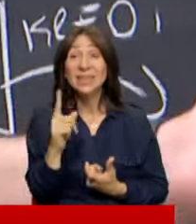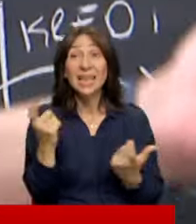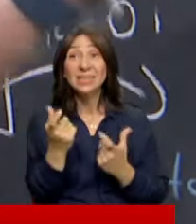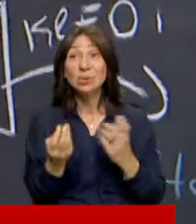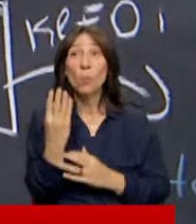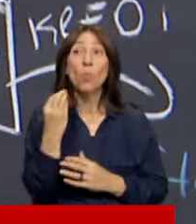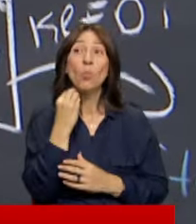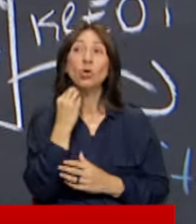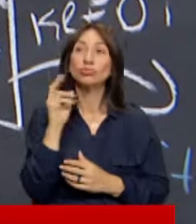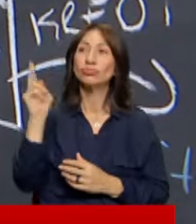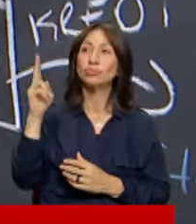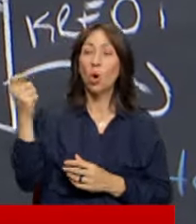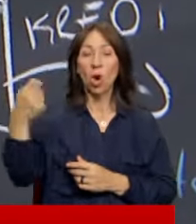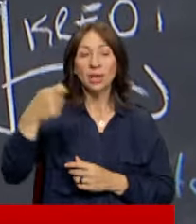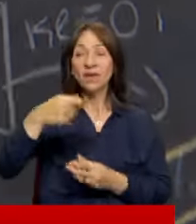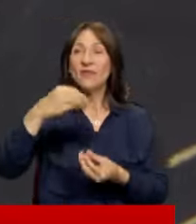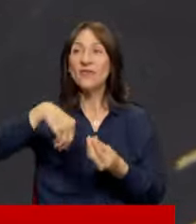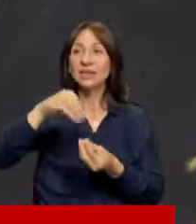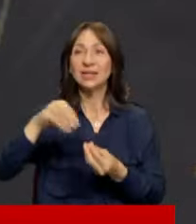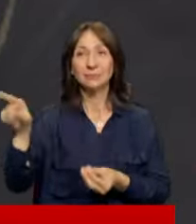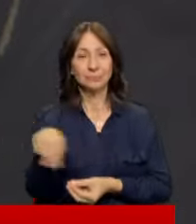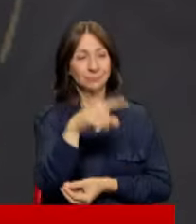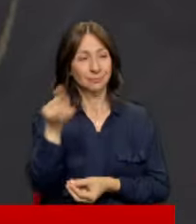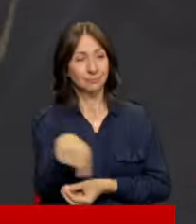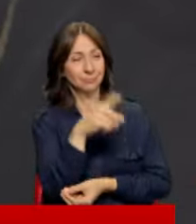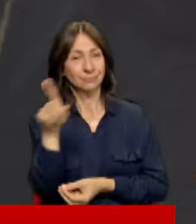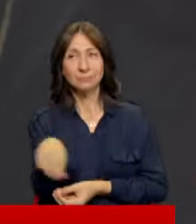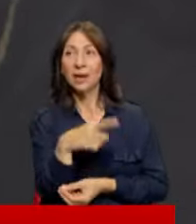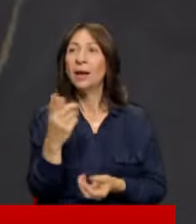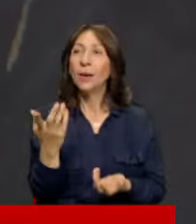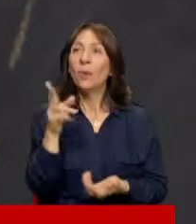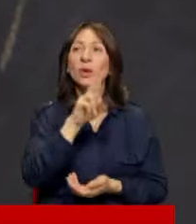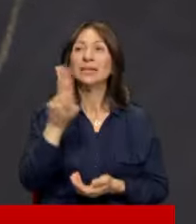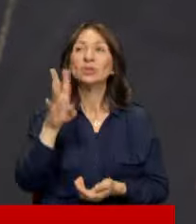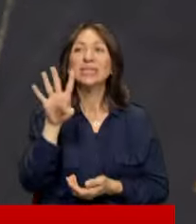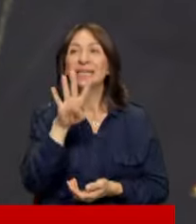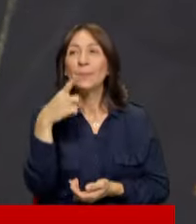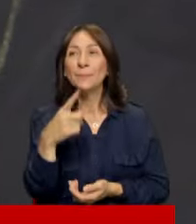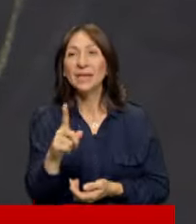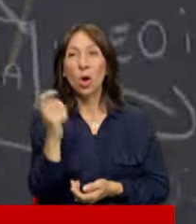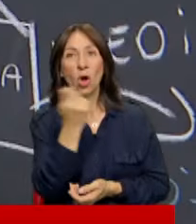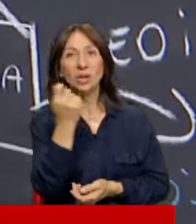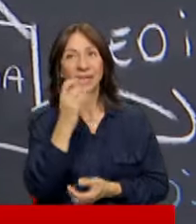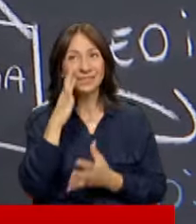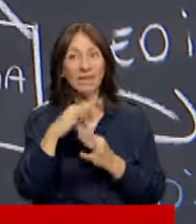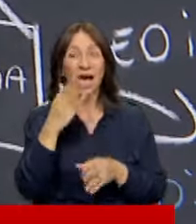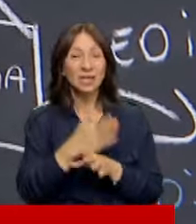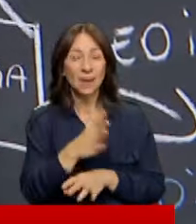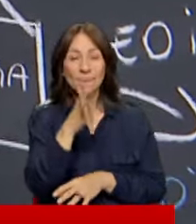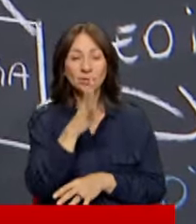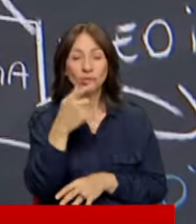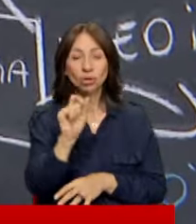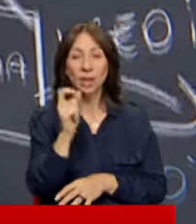oluştu? Borcu olan kişilerin ödediği faizden alacaklı kişilere ödeniyor. Dolayısıyla o 740 bin lira ödeyen kişi aslında